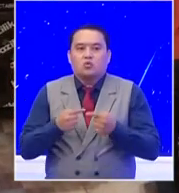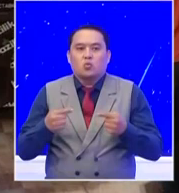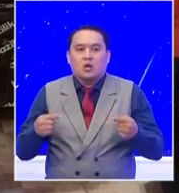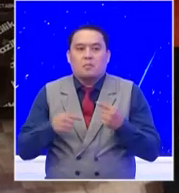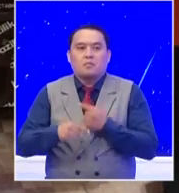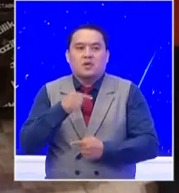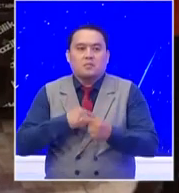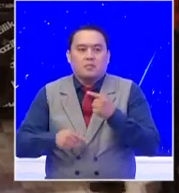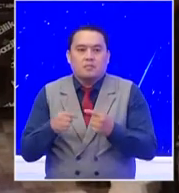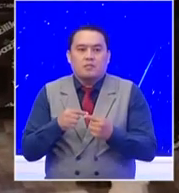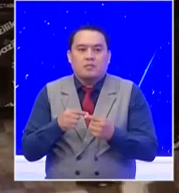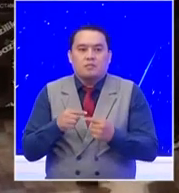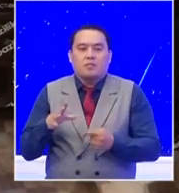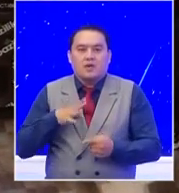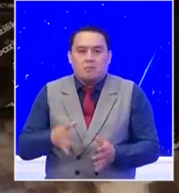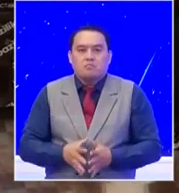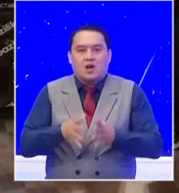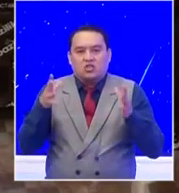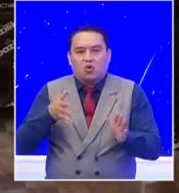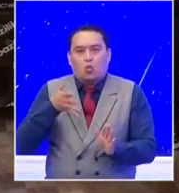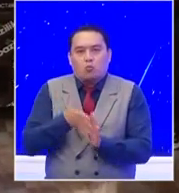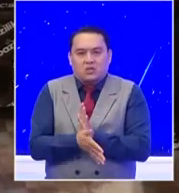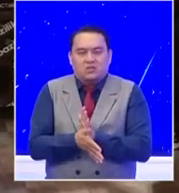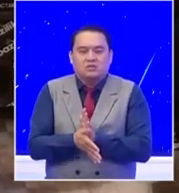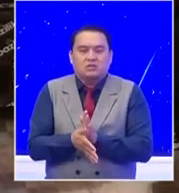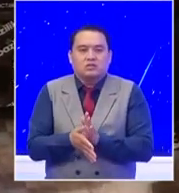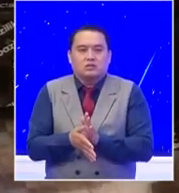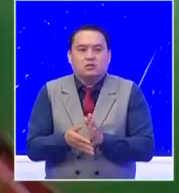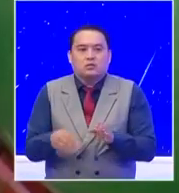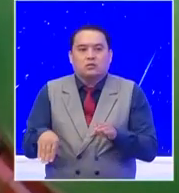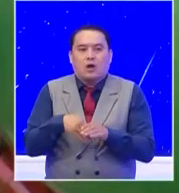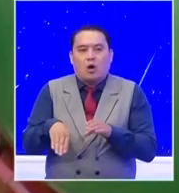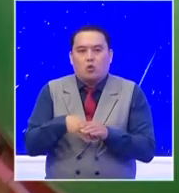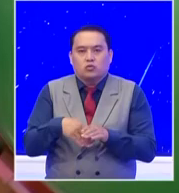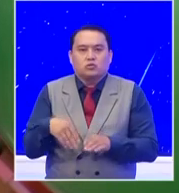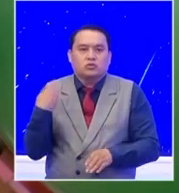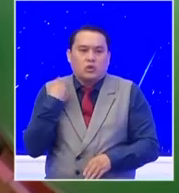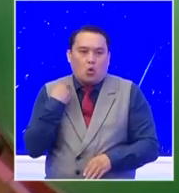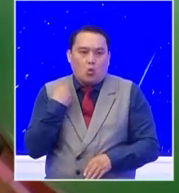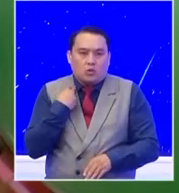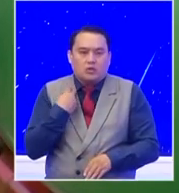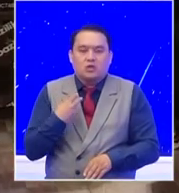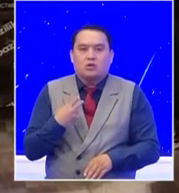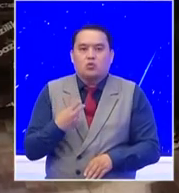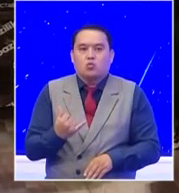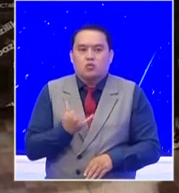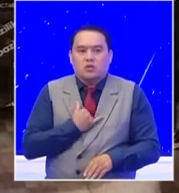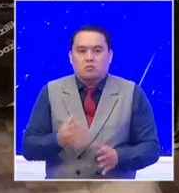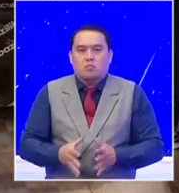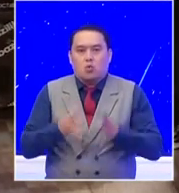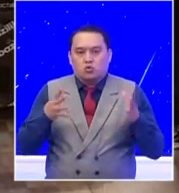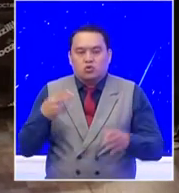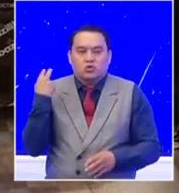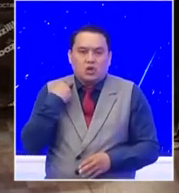предприниматели, мы понесли большие, можно сказать, убытки. Накопили определенные долги по коммунальным платежам. У нас накопились большие долги